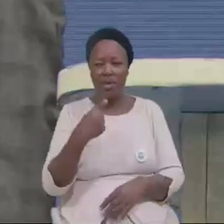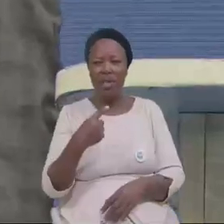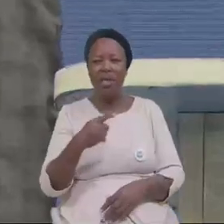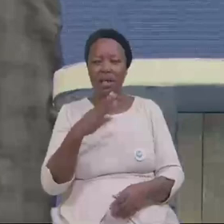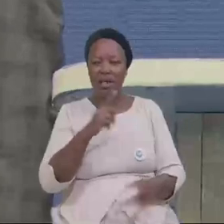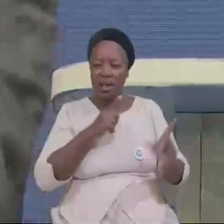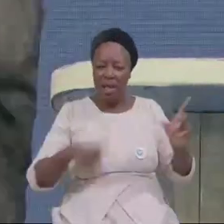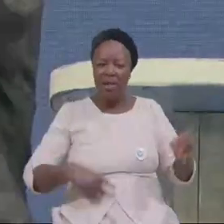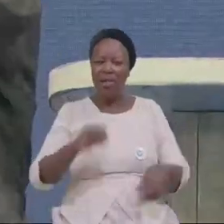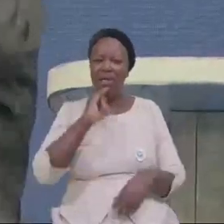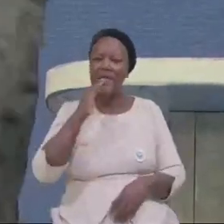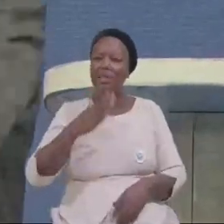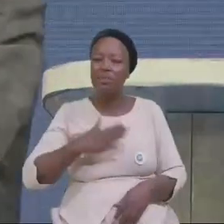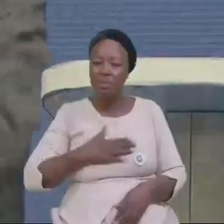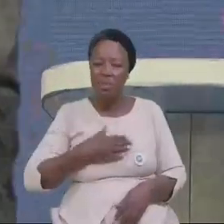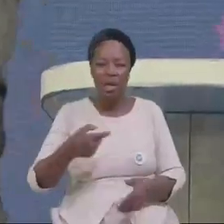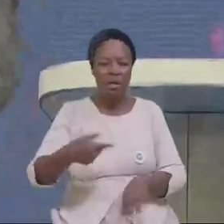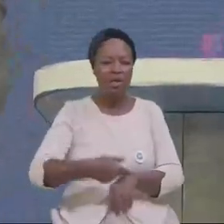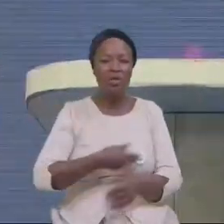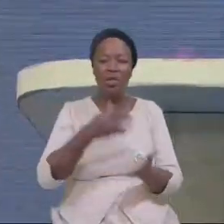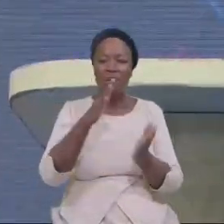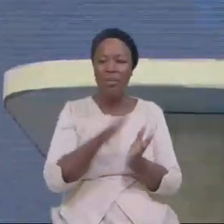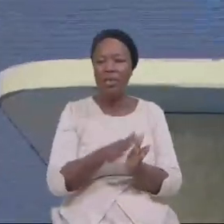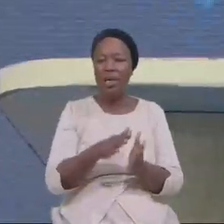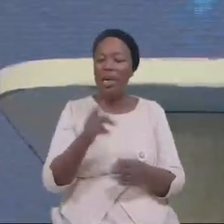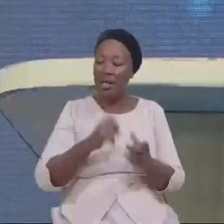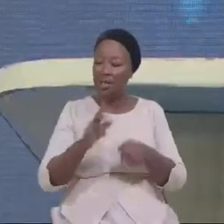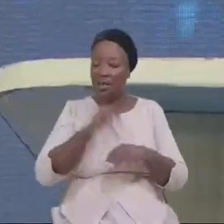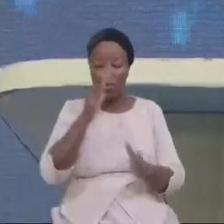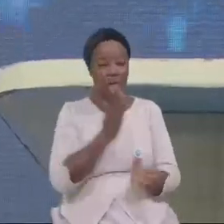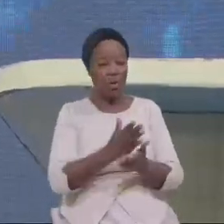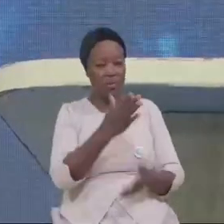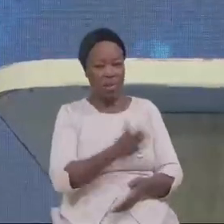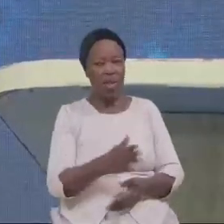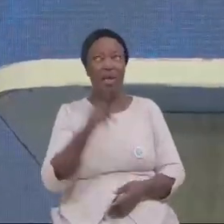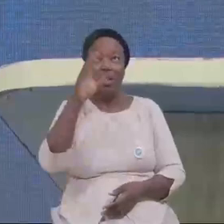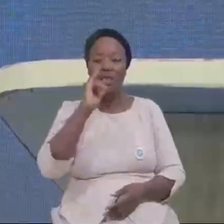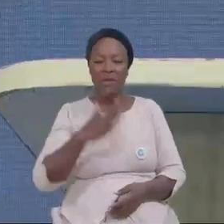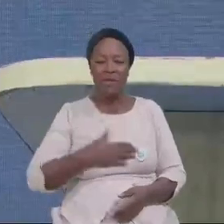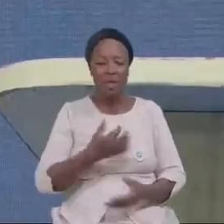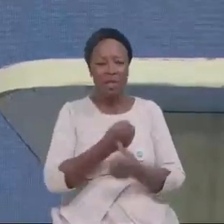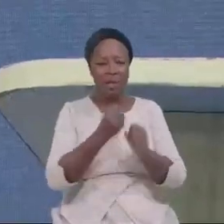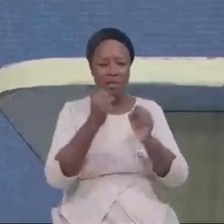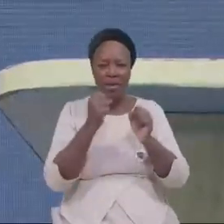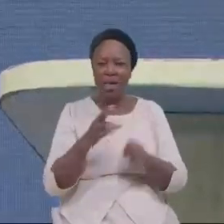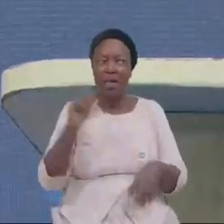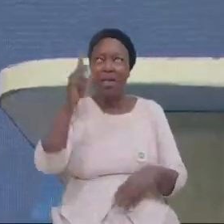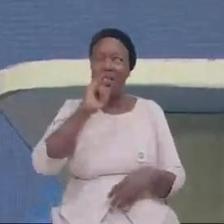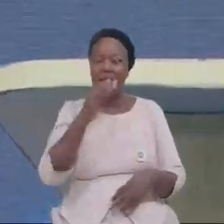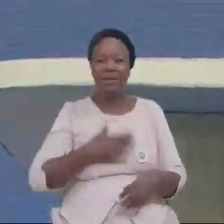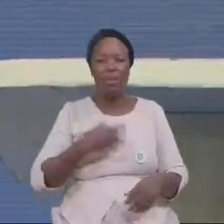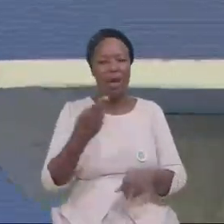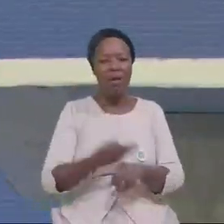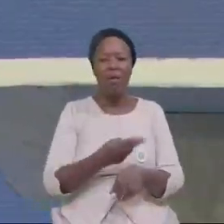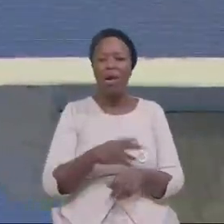l'Éternel est mon berger. Et il ne s'est pas arrêté là. Il est mon salut, il est mon rocher,